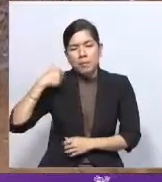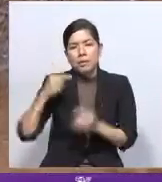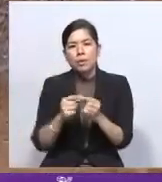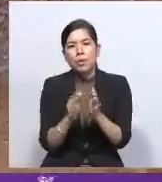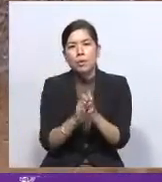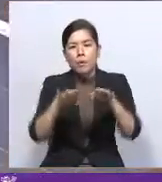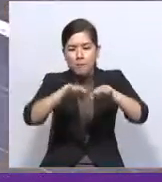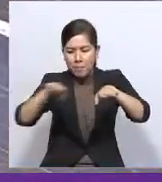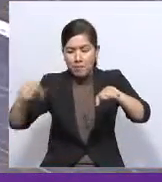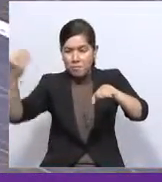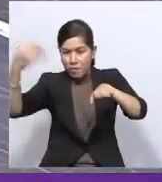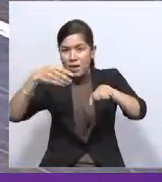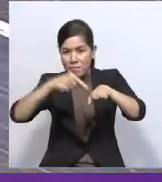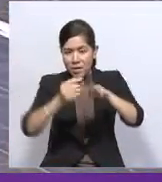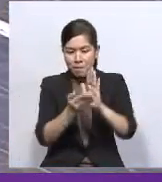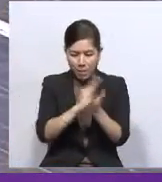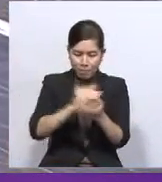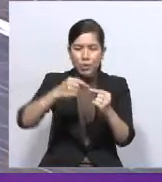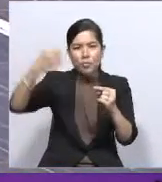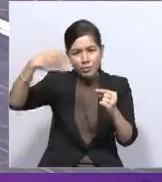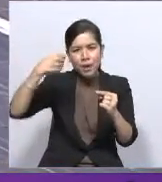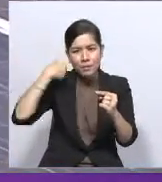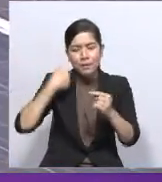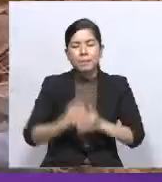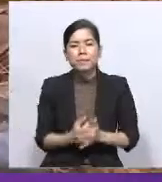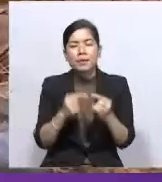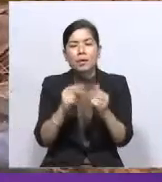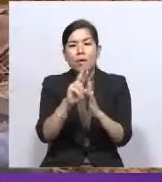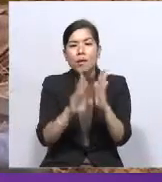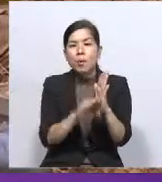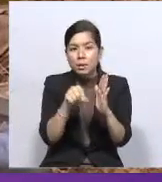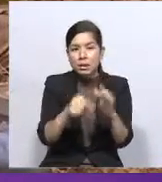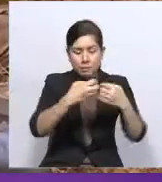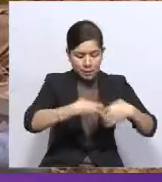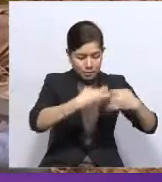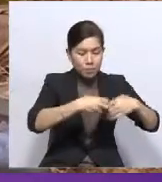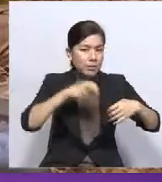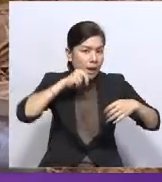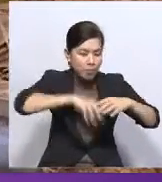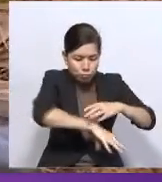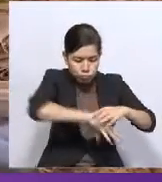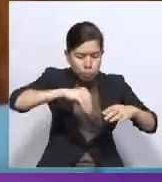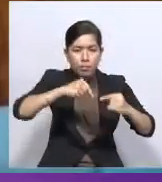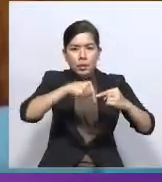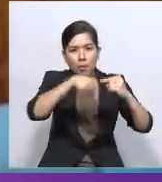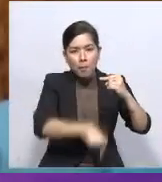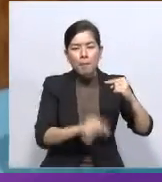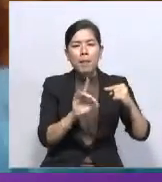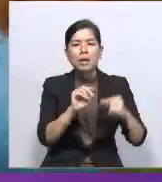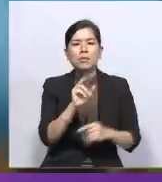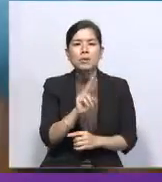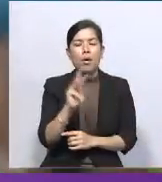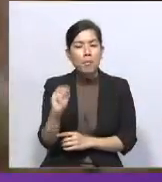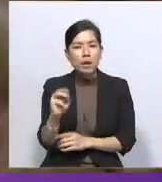ล์โดยขณะนี้ได้เริ่มใช้งานระบบนี้แล้วโดยระบบนี้สามารถสูบน้ำจากบ่อที่มีความลึกประมาณ82เมตร